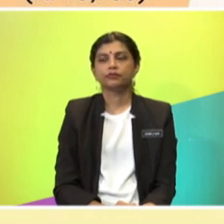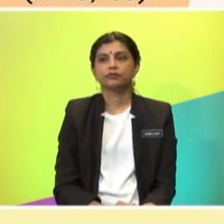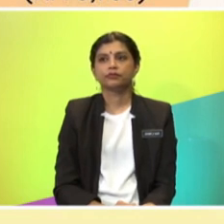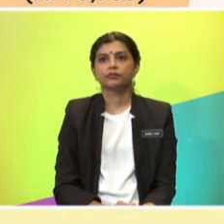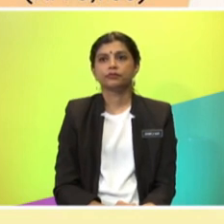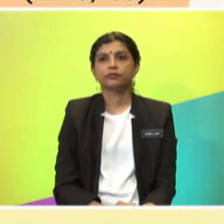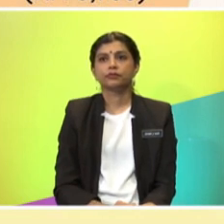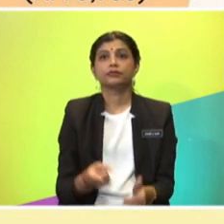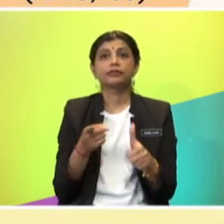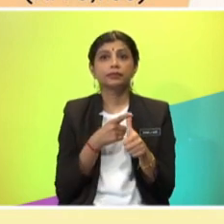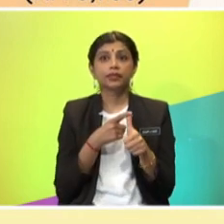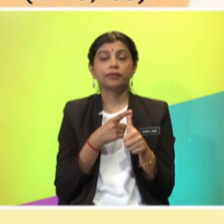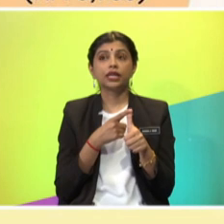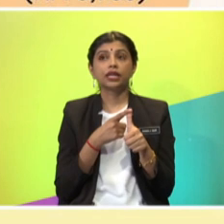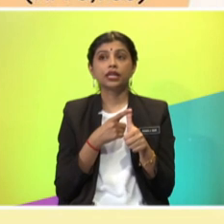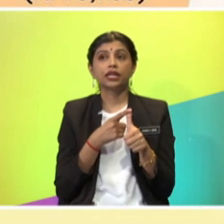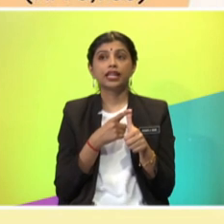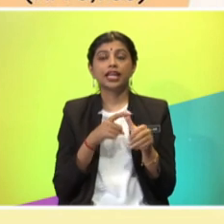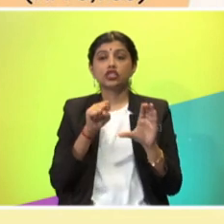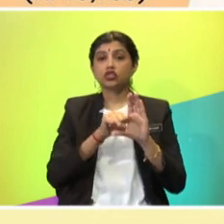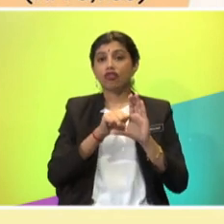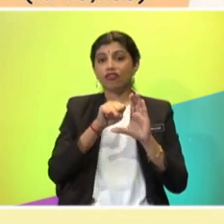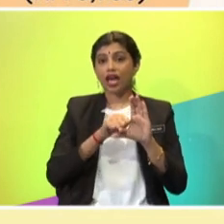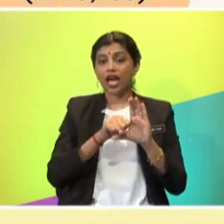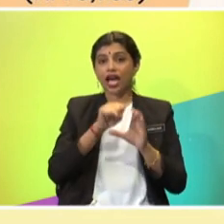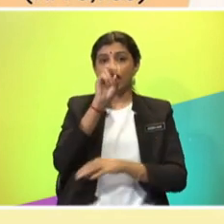Perabot yang pertama ialah sofa berharga